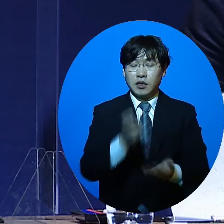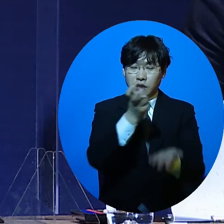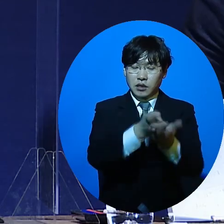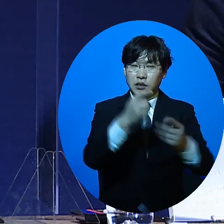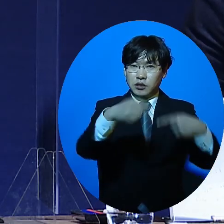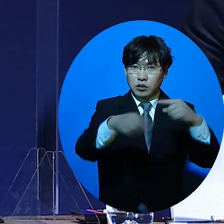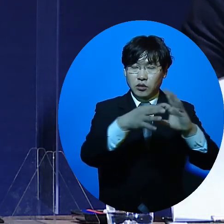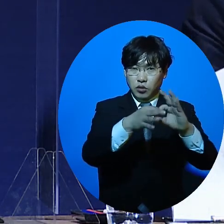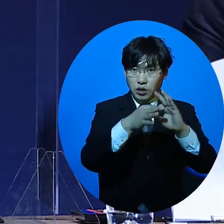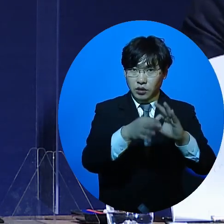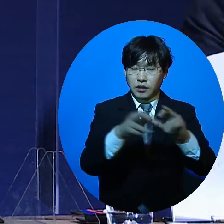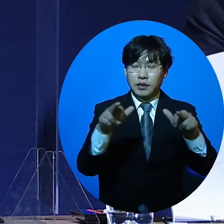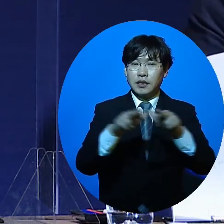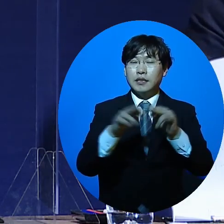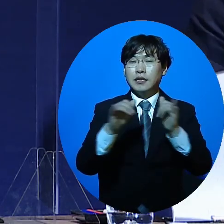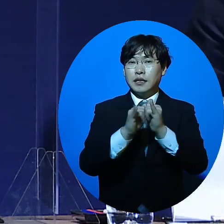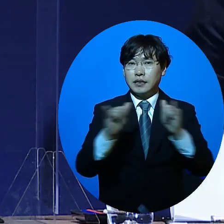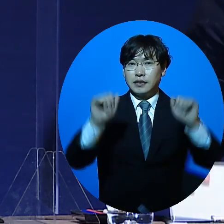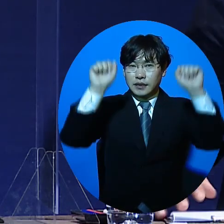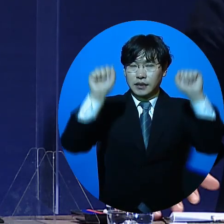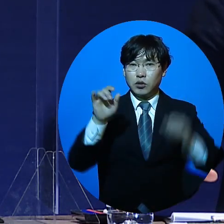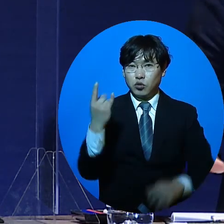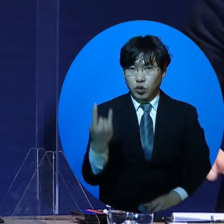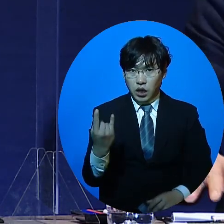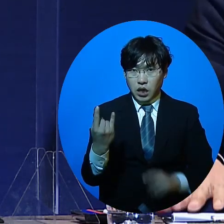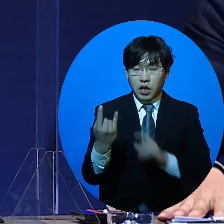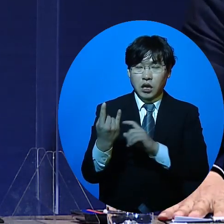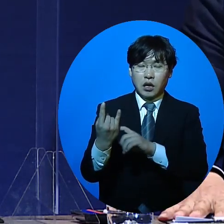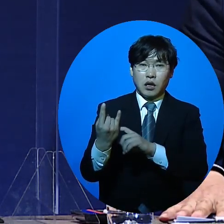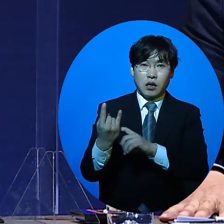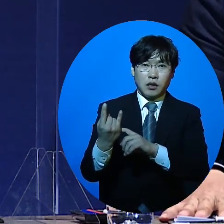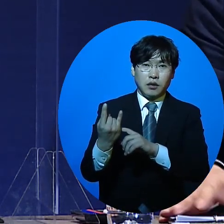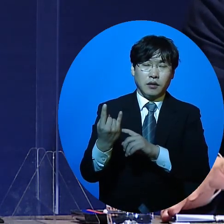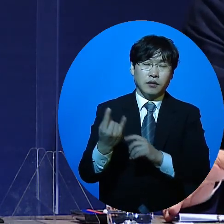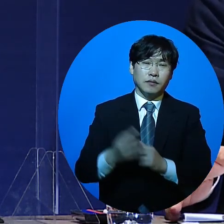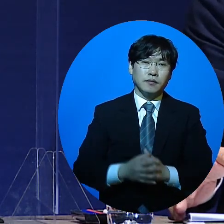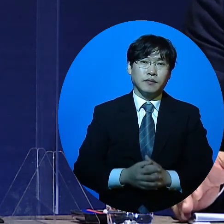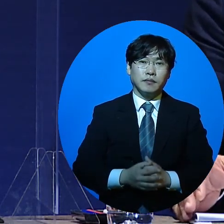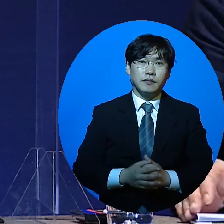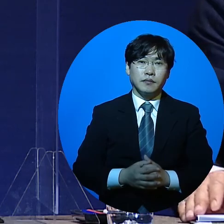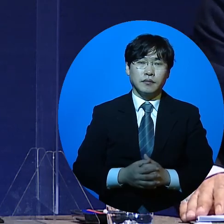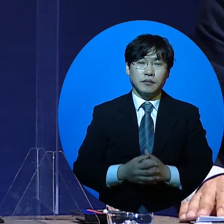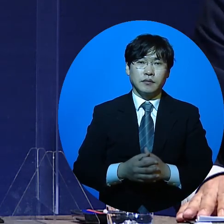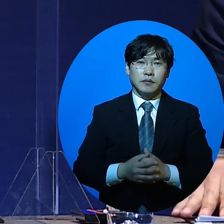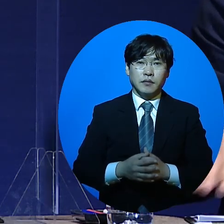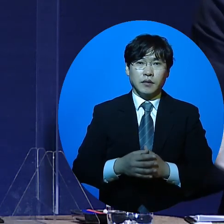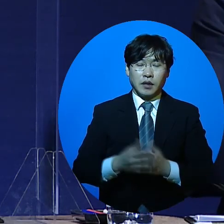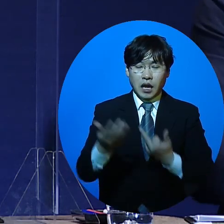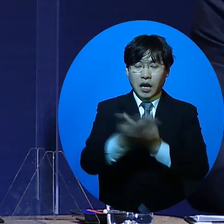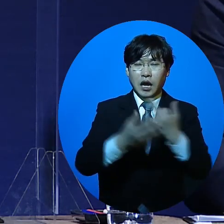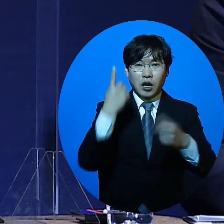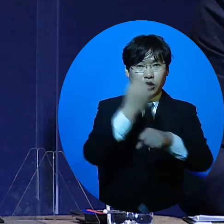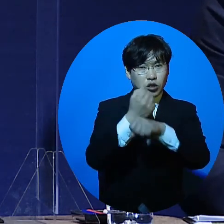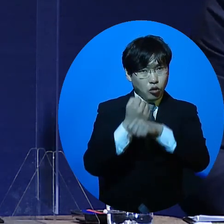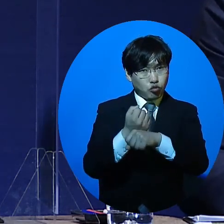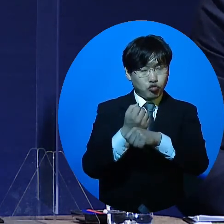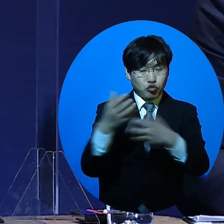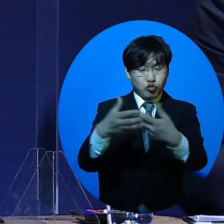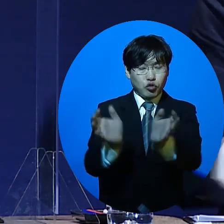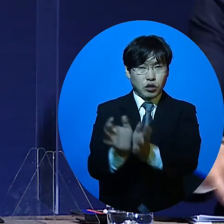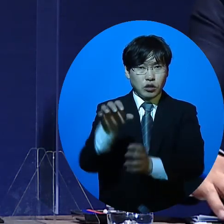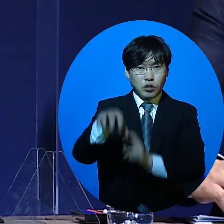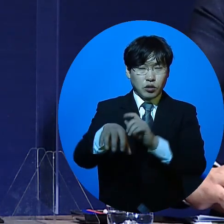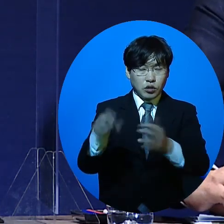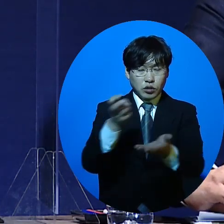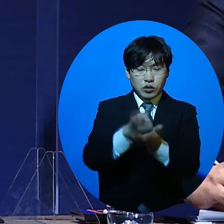관련된 부분들은 우리 장애인 체육회, 강원도 장애인 체육회, 그다음에 저희 강원 연구원도 있으니까 여러 가지 부분에서